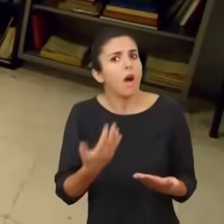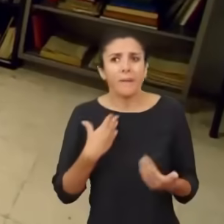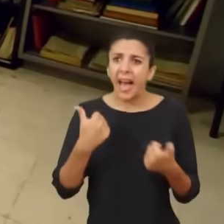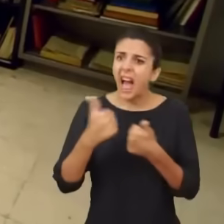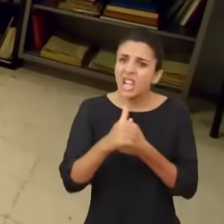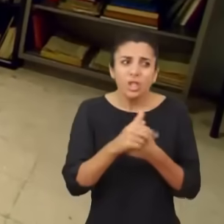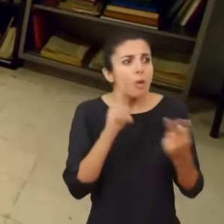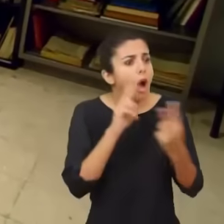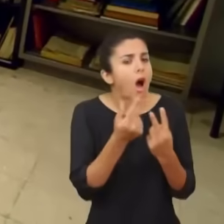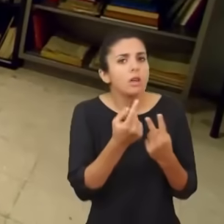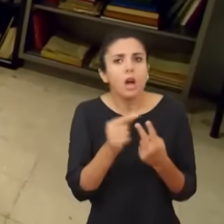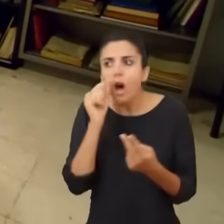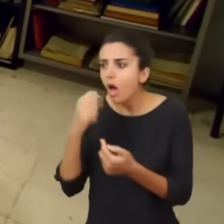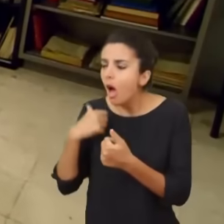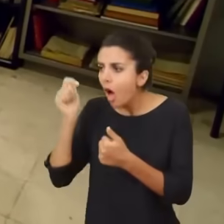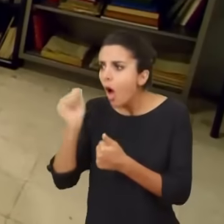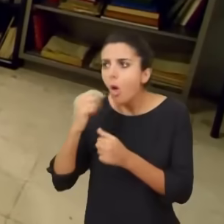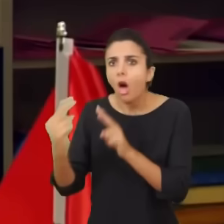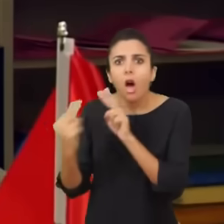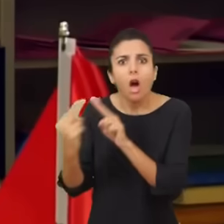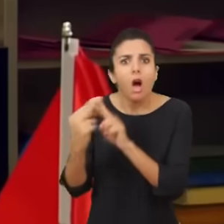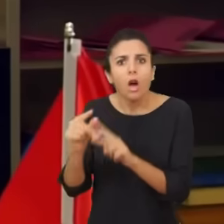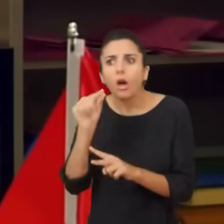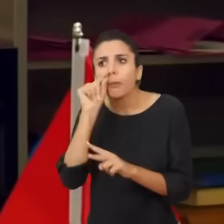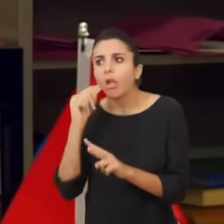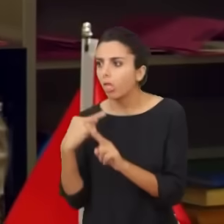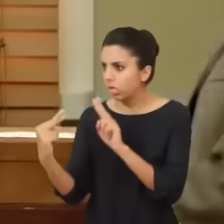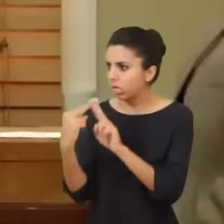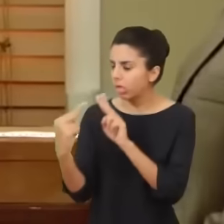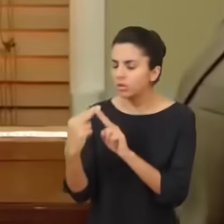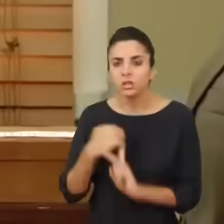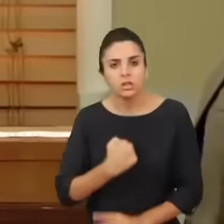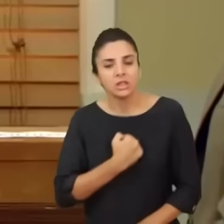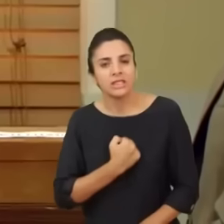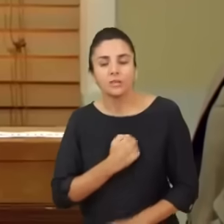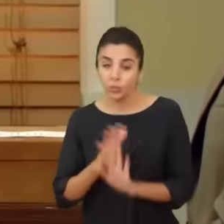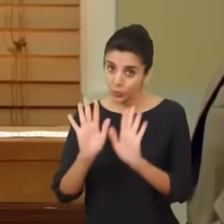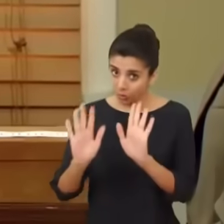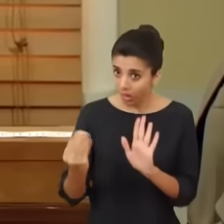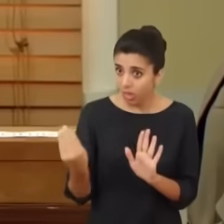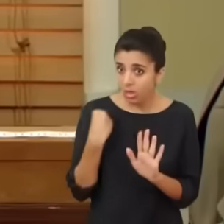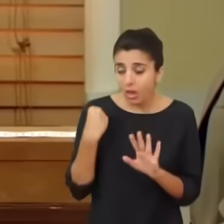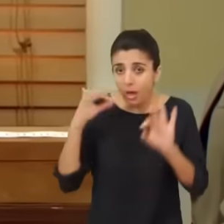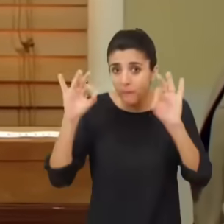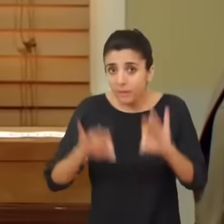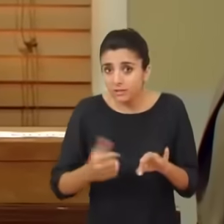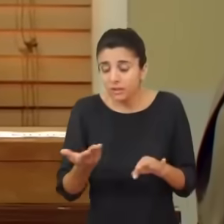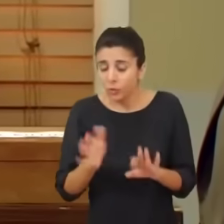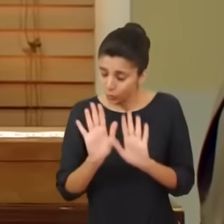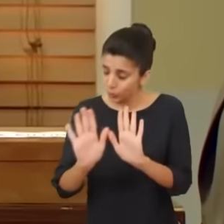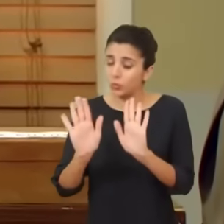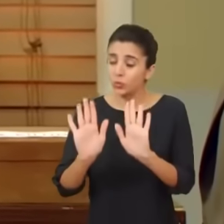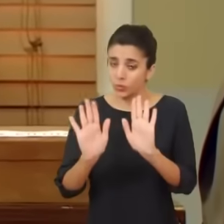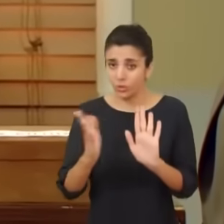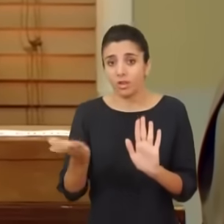karımdan çok görüyorum ya. Bıyıklı bıyıklı her dakika. Sıkıldım. Ya dur ya. Daha yeni başladık bu işlere ya.